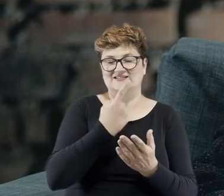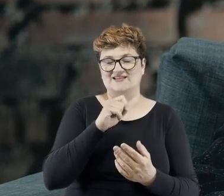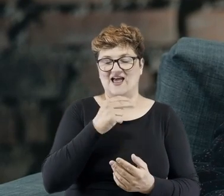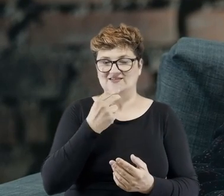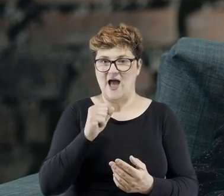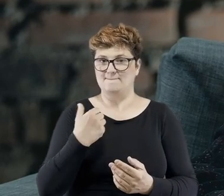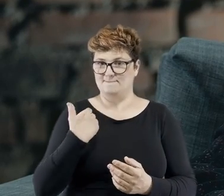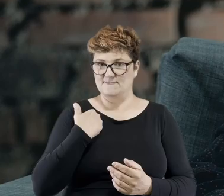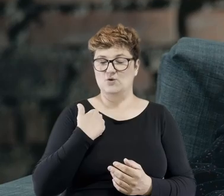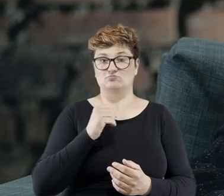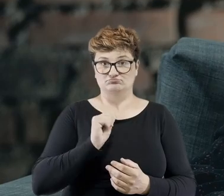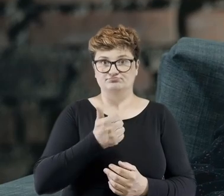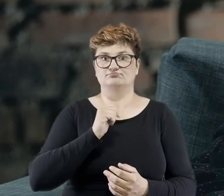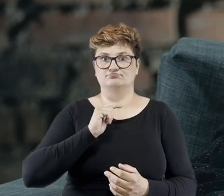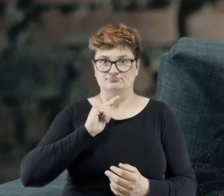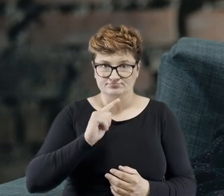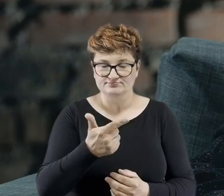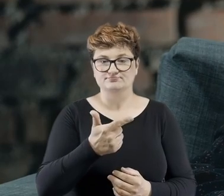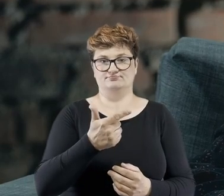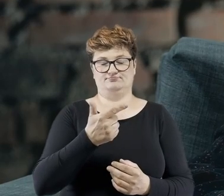Dantana doczekała się